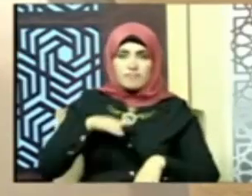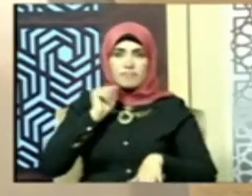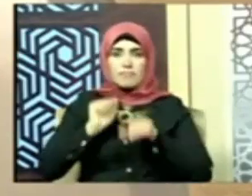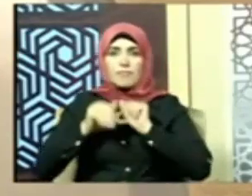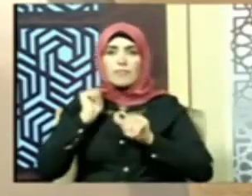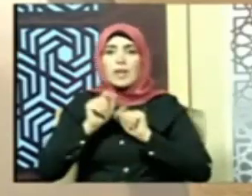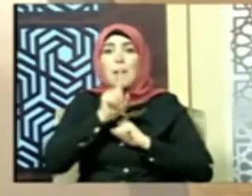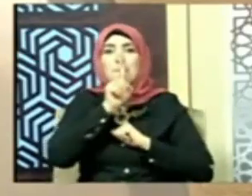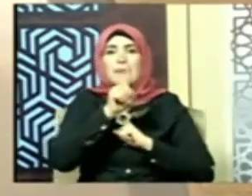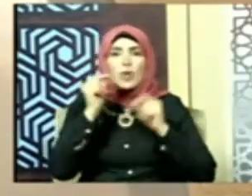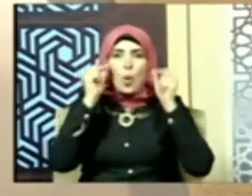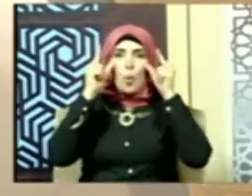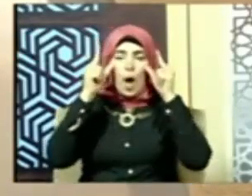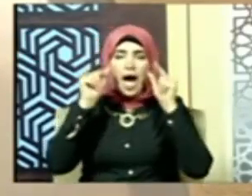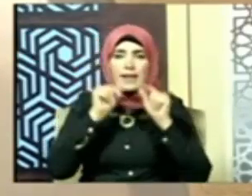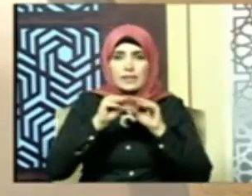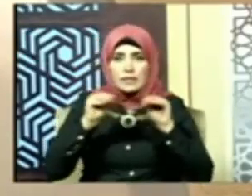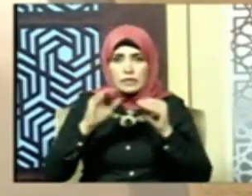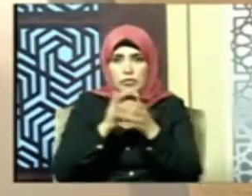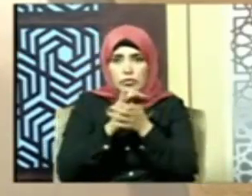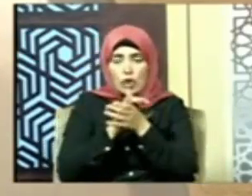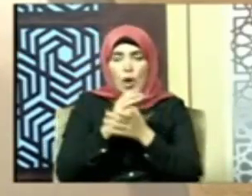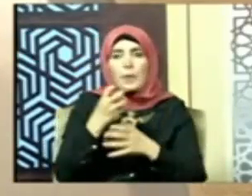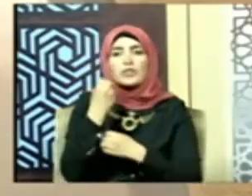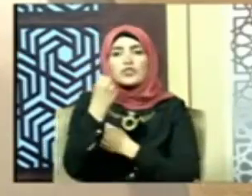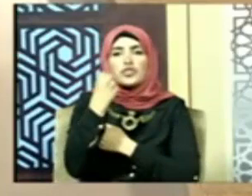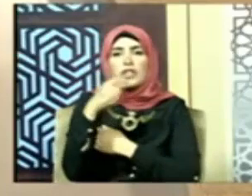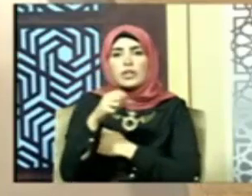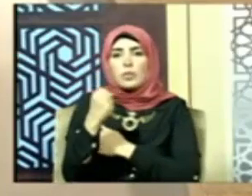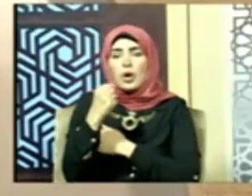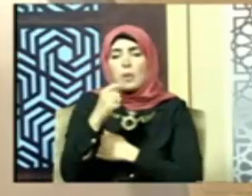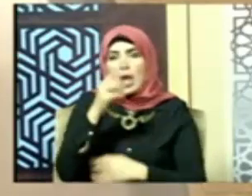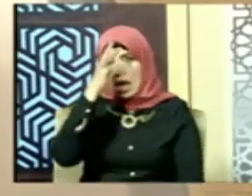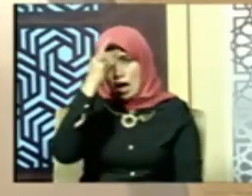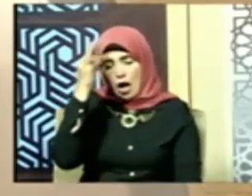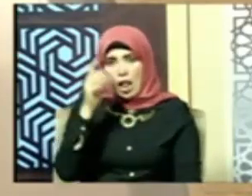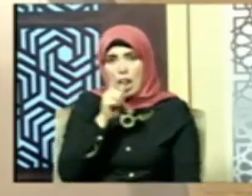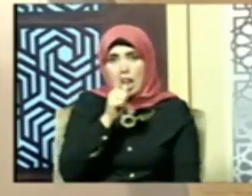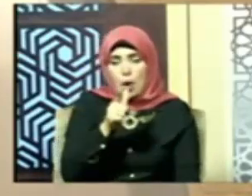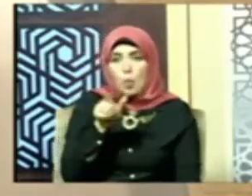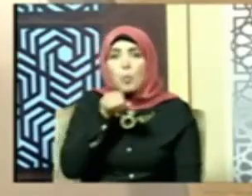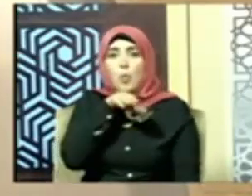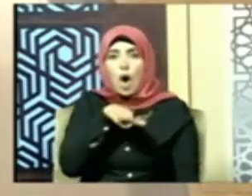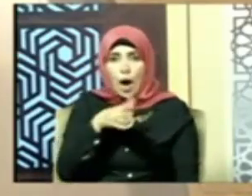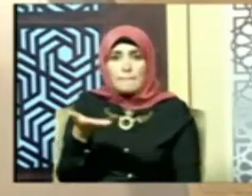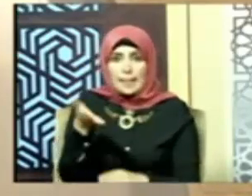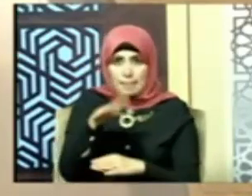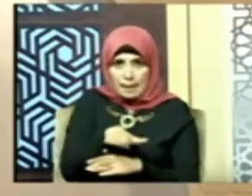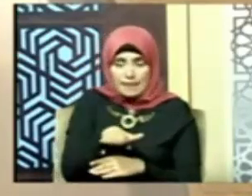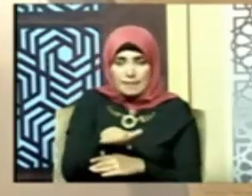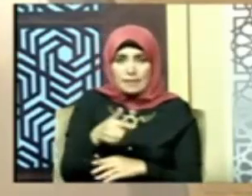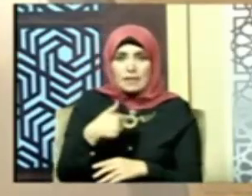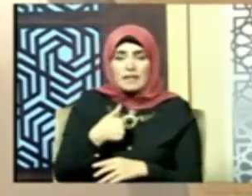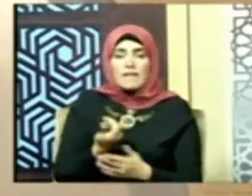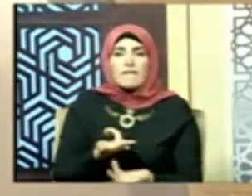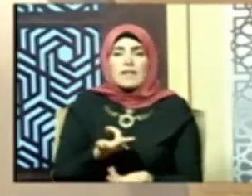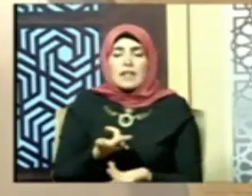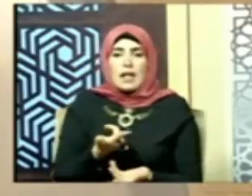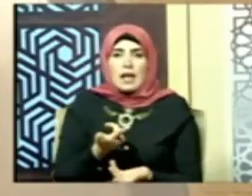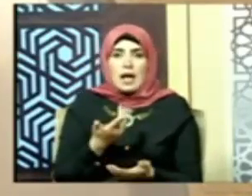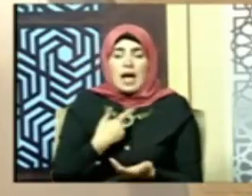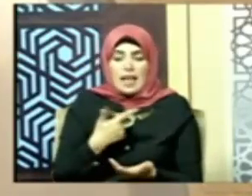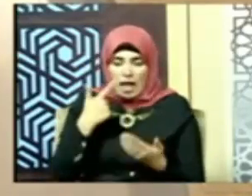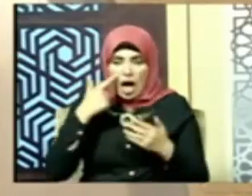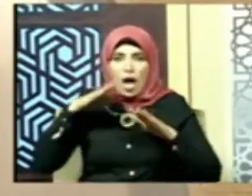كان شديدا وقويا، قالوا إن كان رسول الله قد قتل فما قيمة العيش بعد رسول